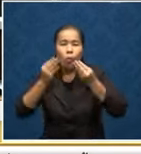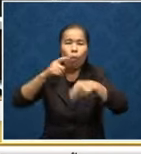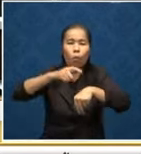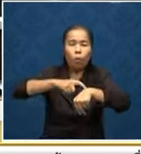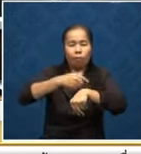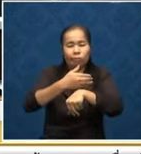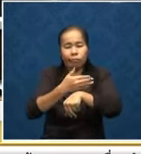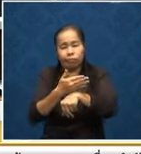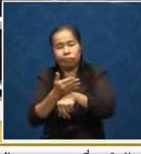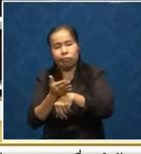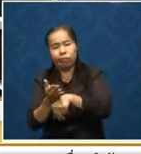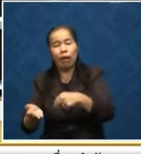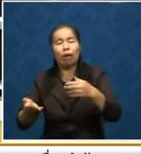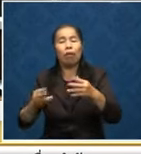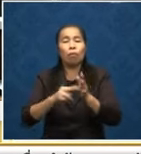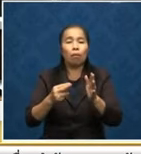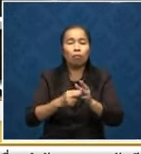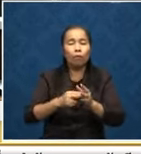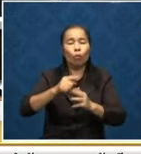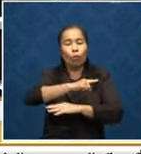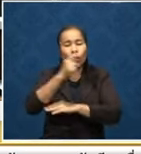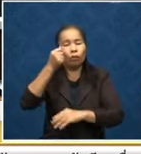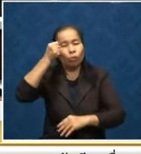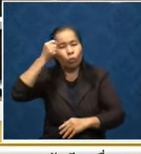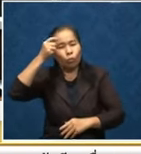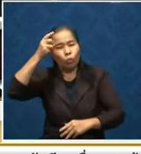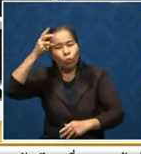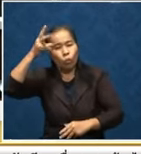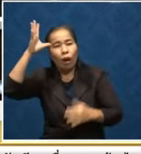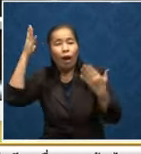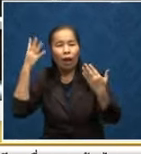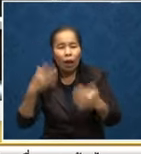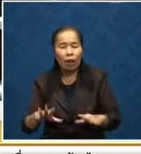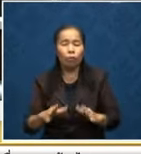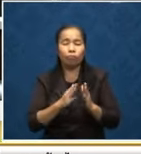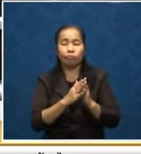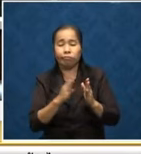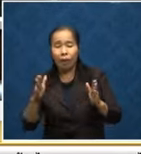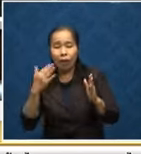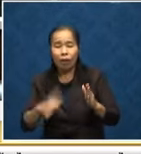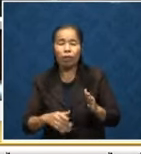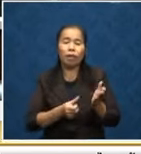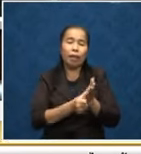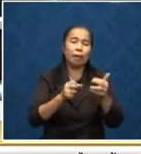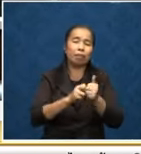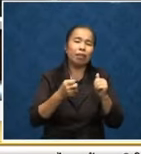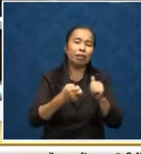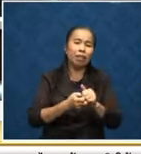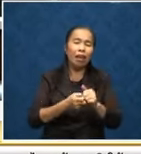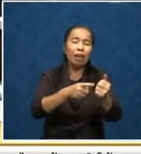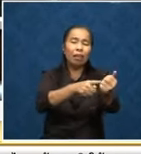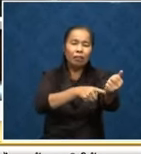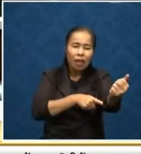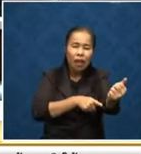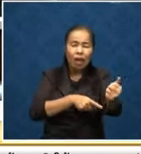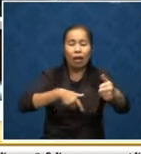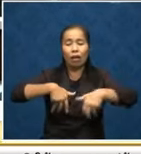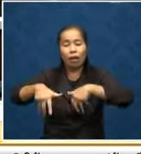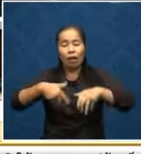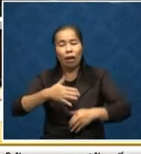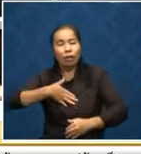ก็คือว่ากว่าจะไปถึงหน่วยงานเนี่ยอาจจะผ่านไประยะหนึ่งแล้วซึ่งการแก้ปัญหาอาจจะไม่ได้เต็มที่